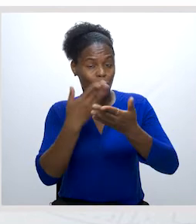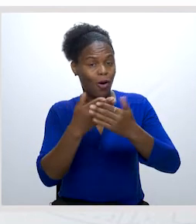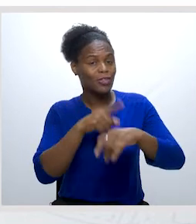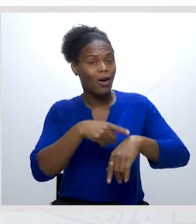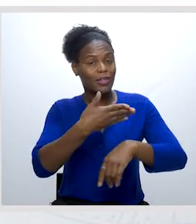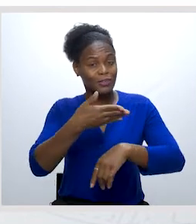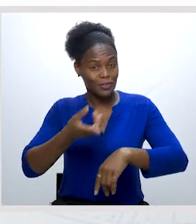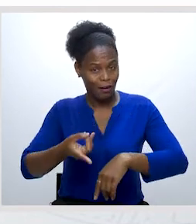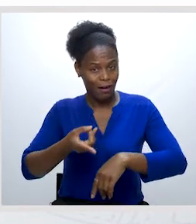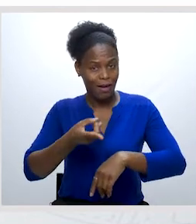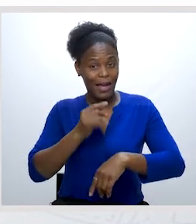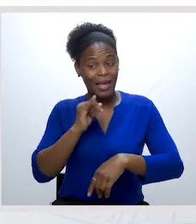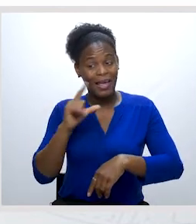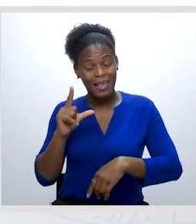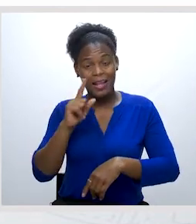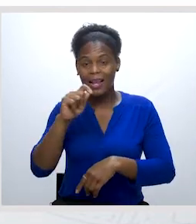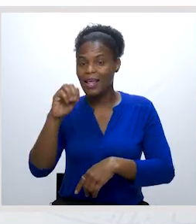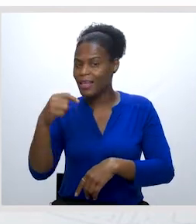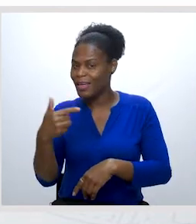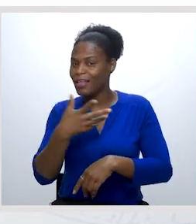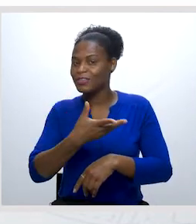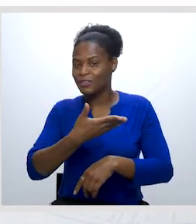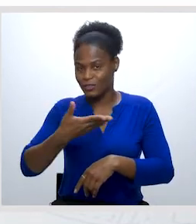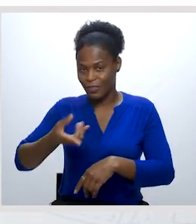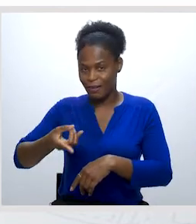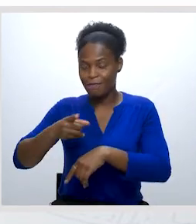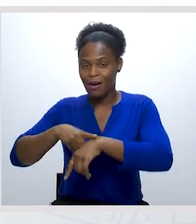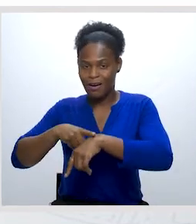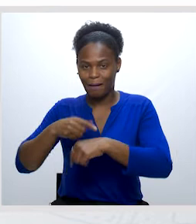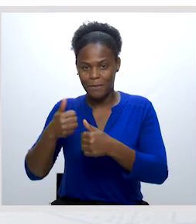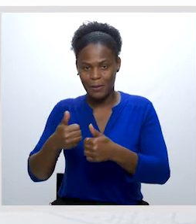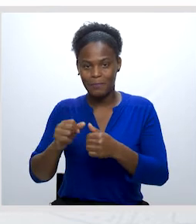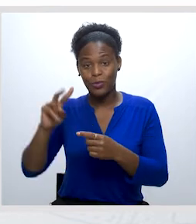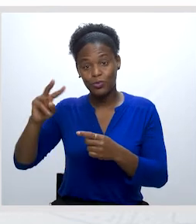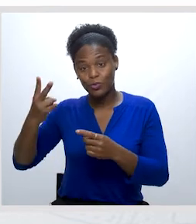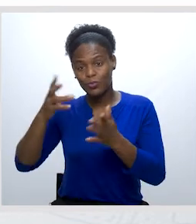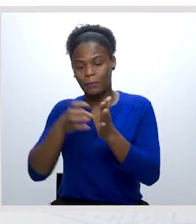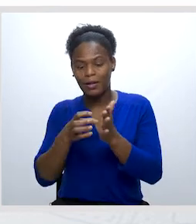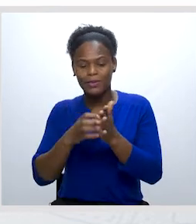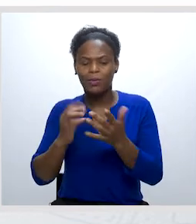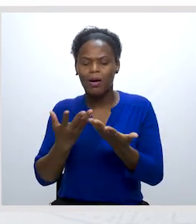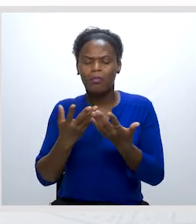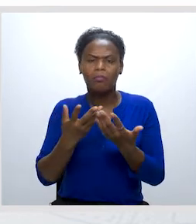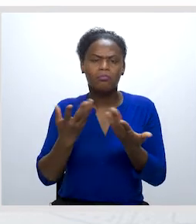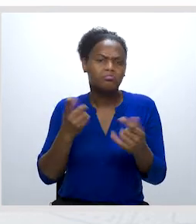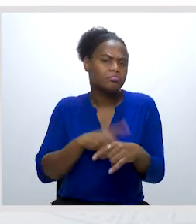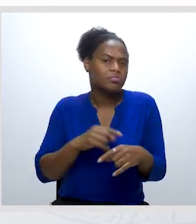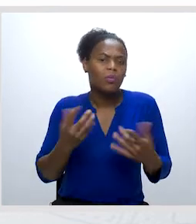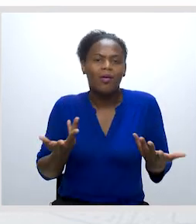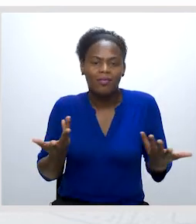não é? Il est 19 heures. Très bien. Dans la deuxième image, c'est quelle